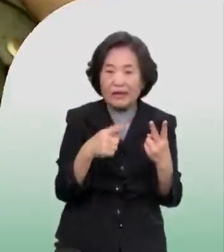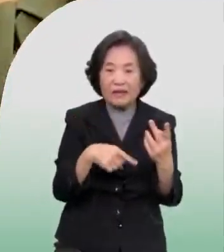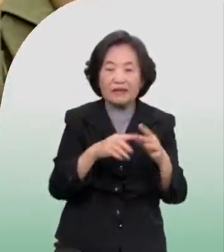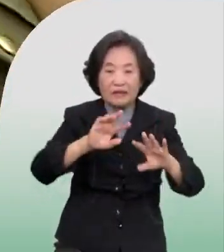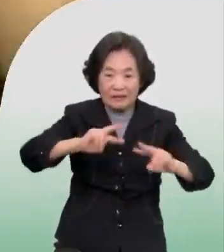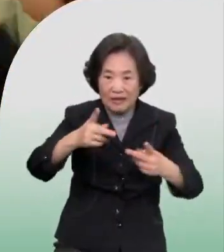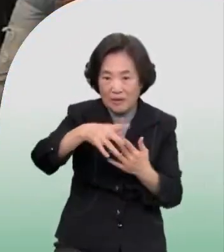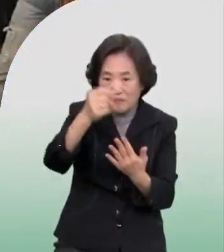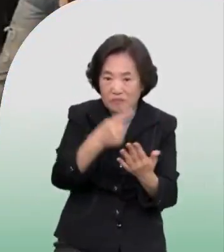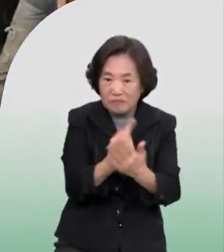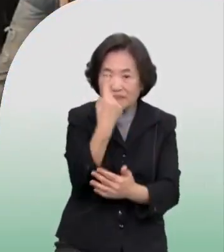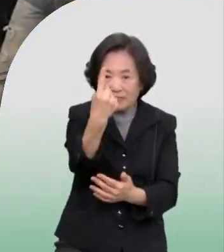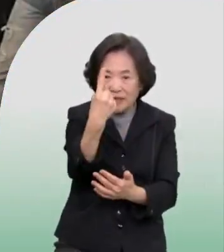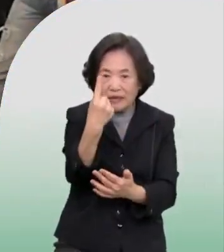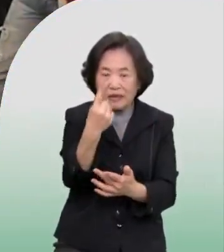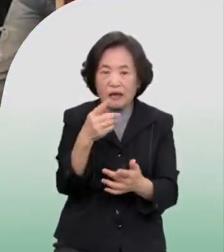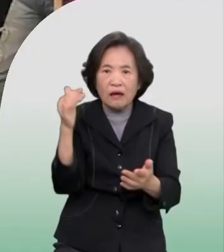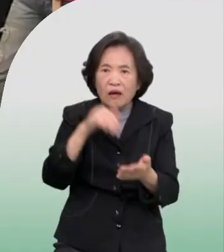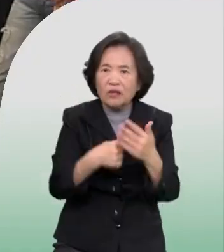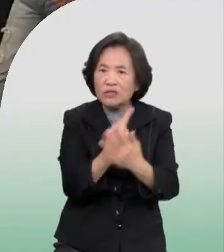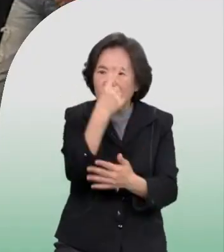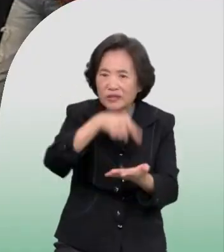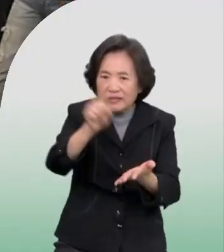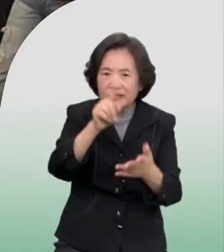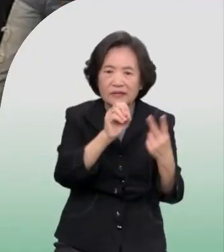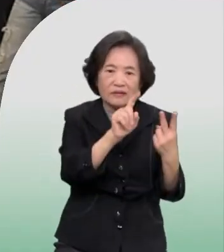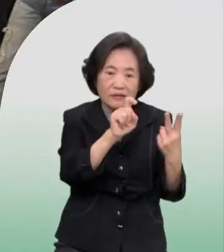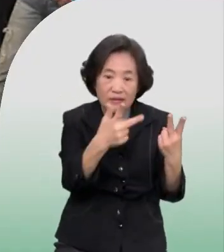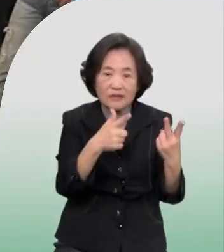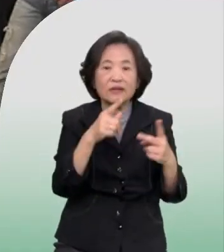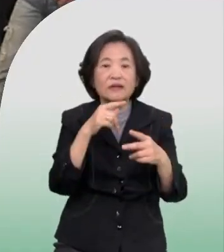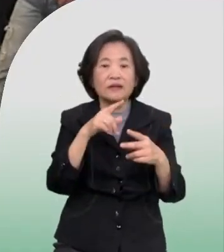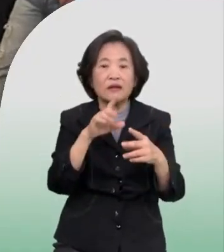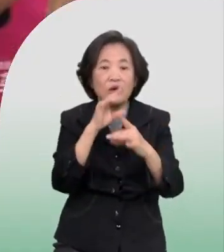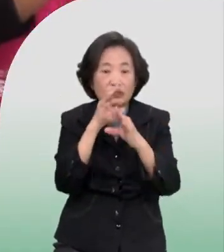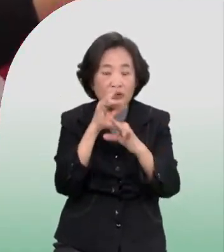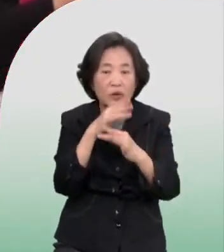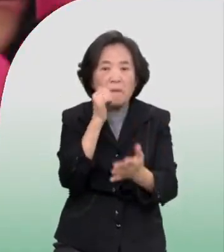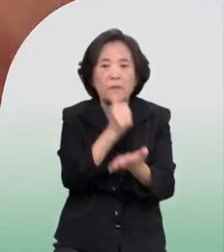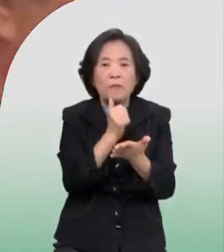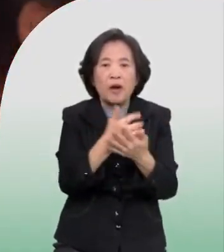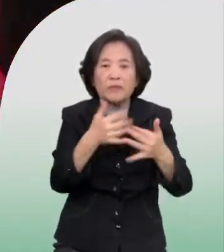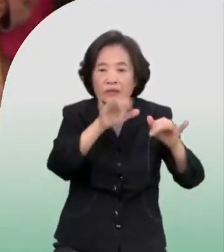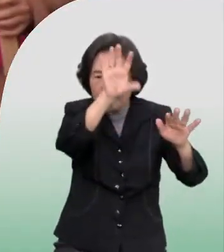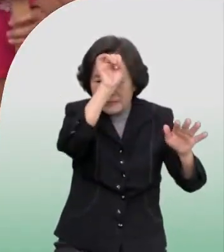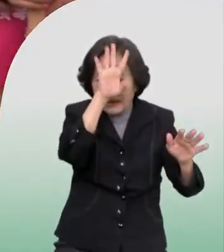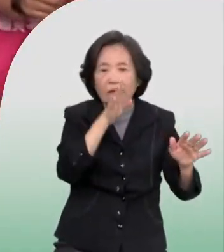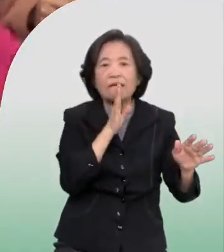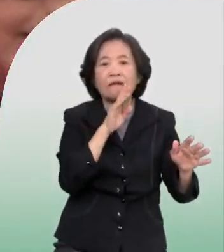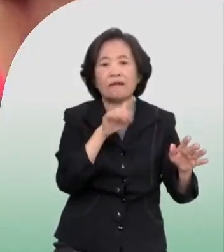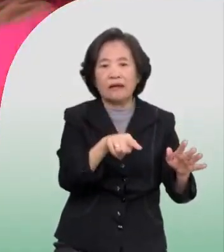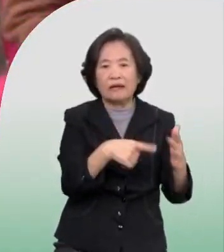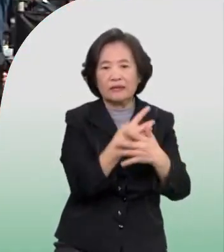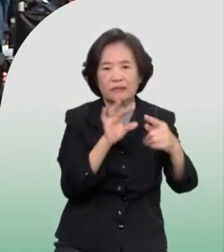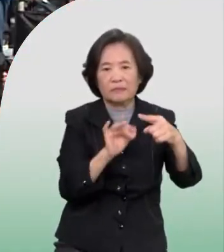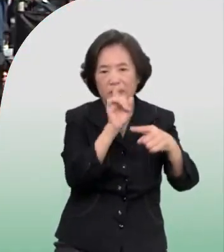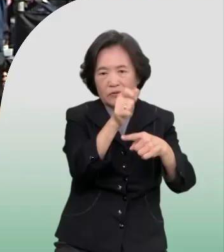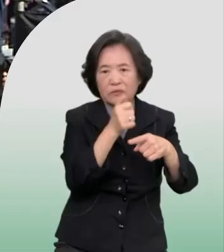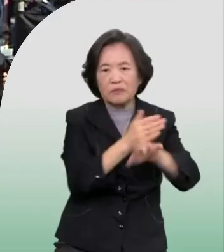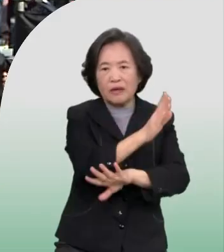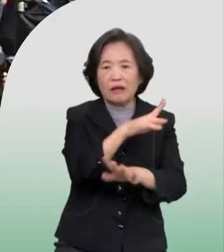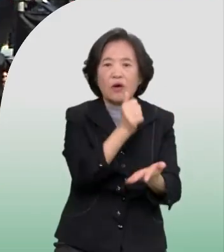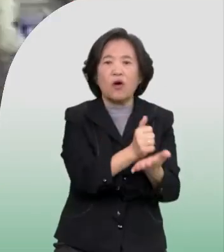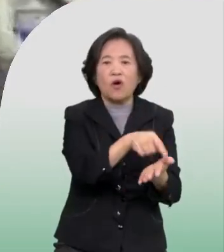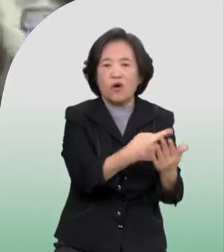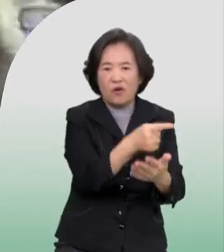改做单一选区以来，从2016年由萧美琴为民进党拿下的唯一过半票数选